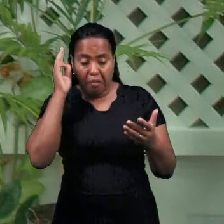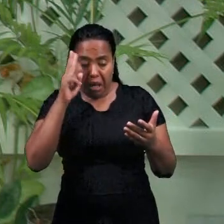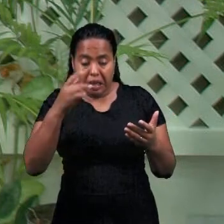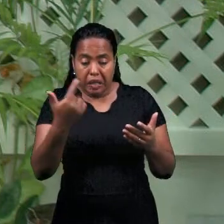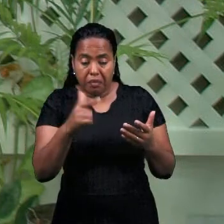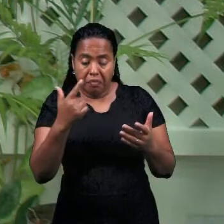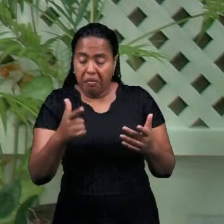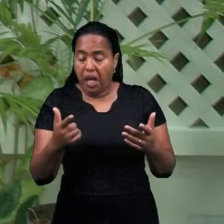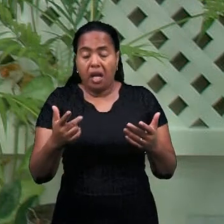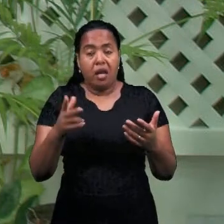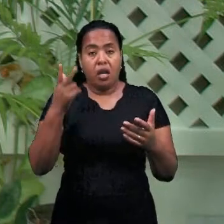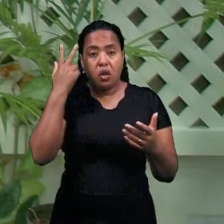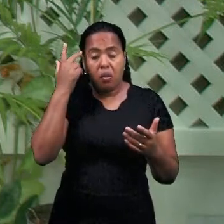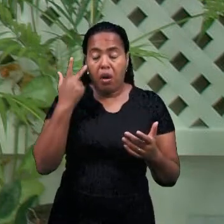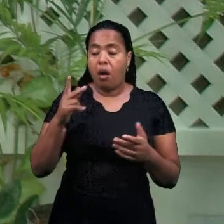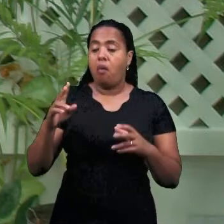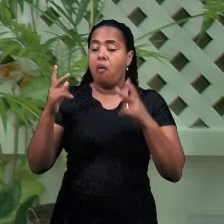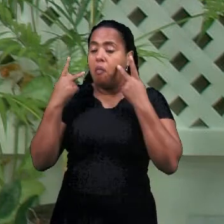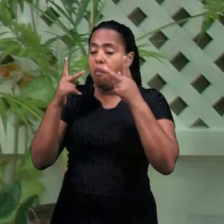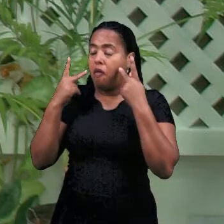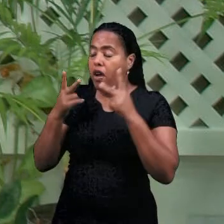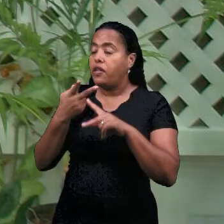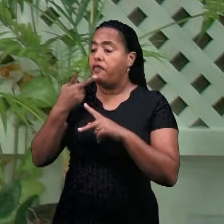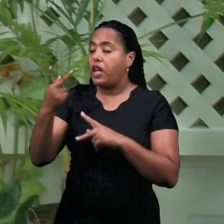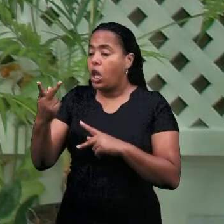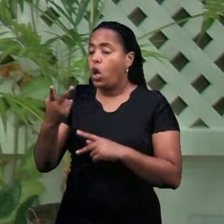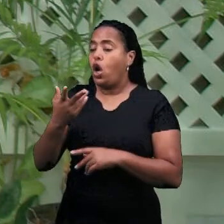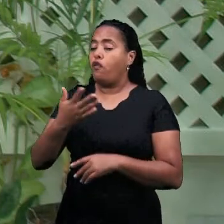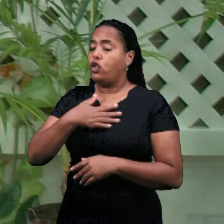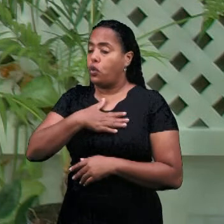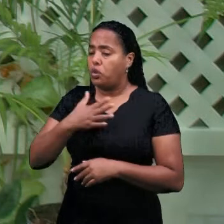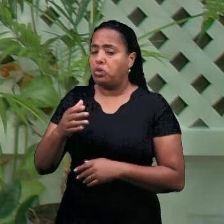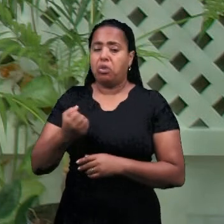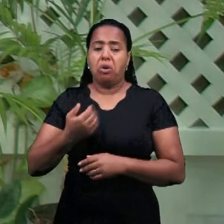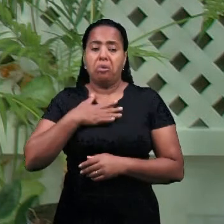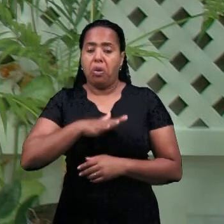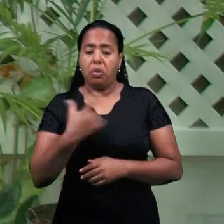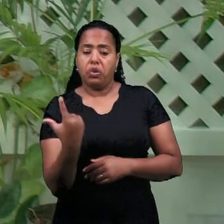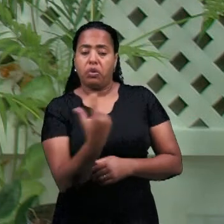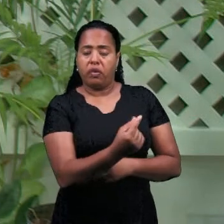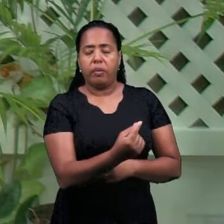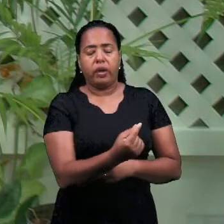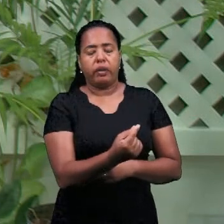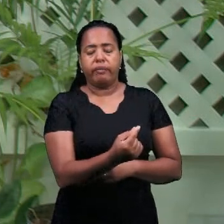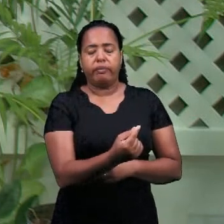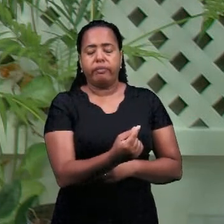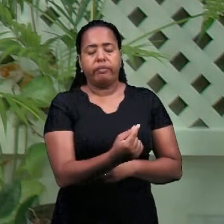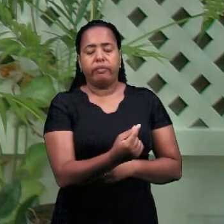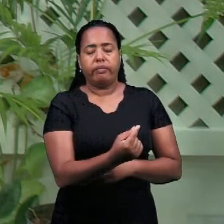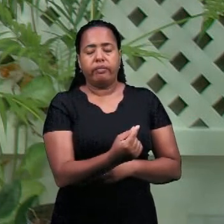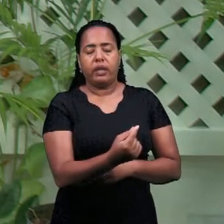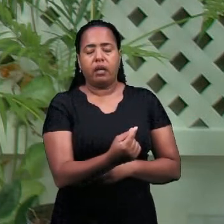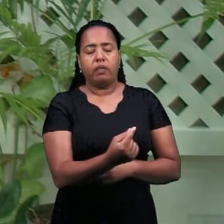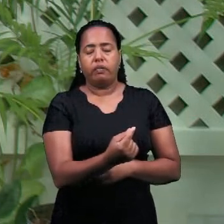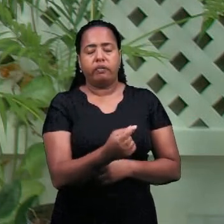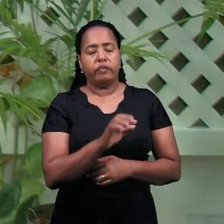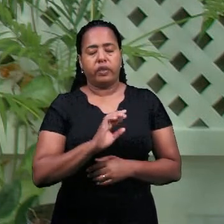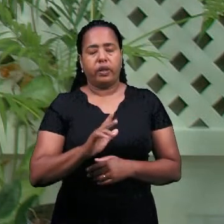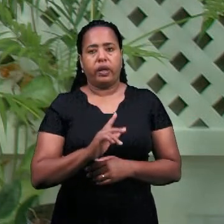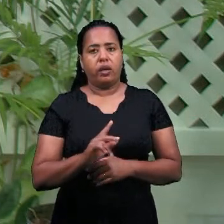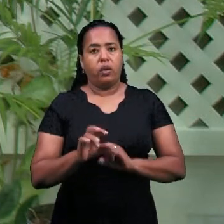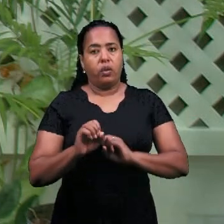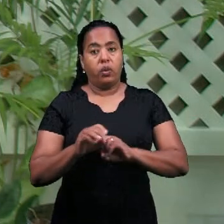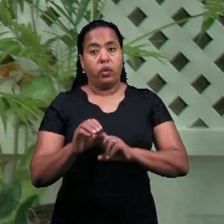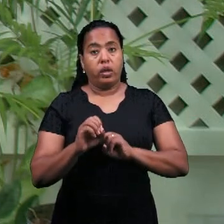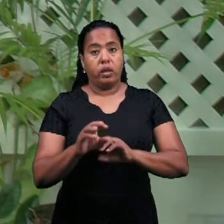le prédicateur, il dit quelque chose, tu as bien aimé, et tu es revenu chez toi. Mais ce n'est pas comme ça. L'enseignement